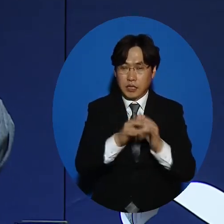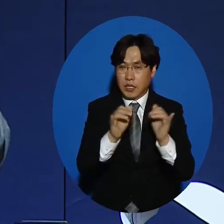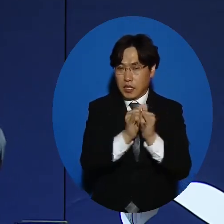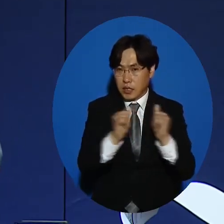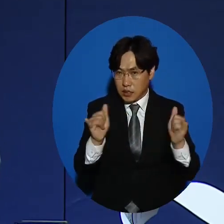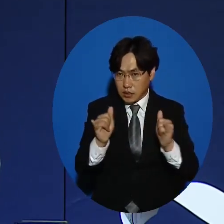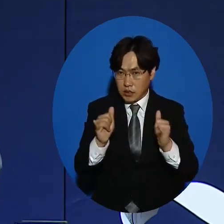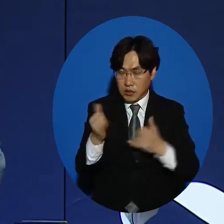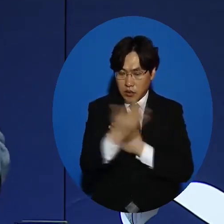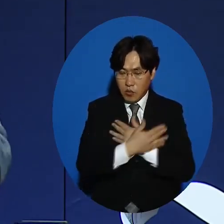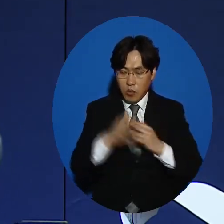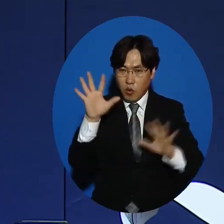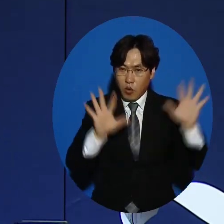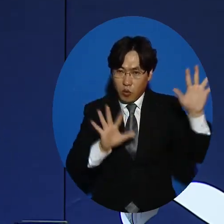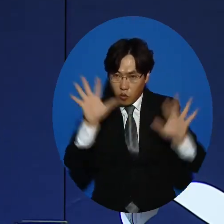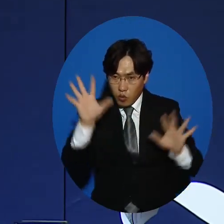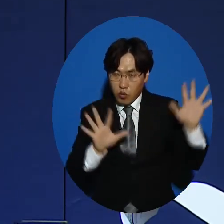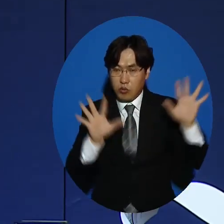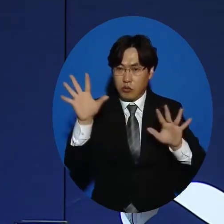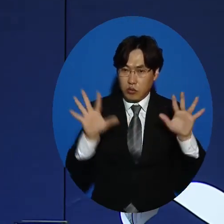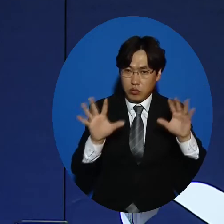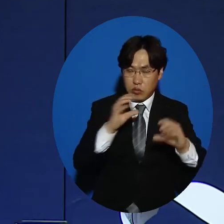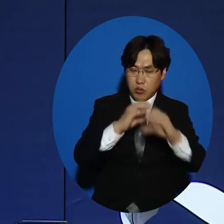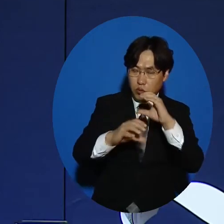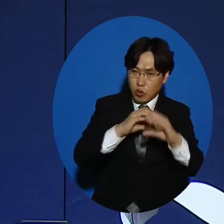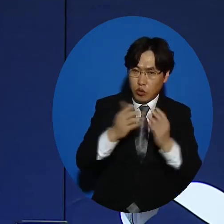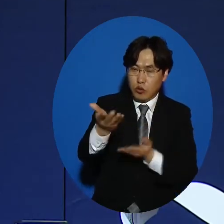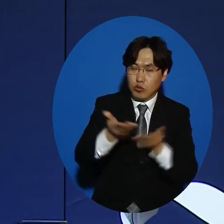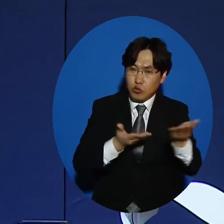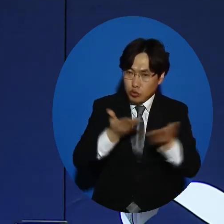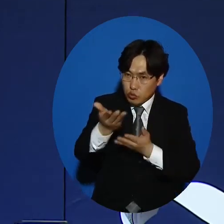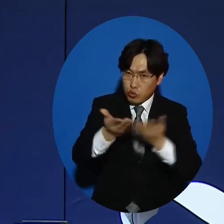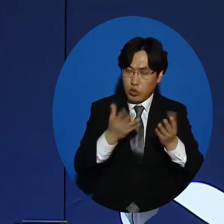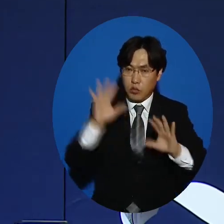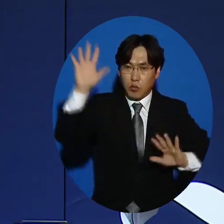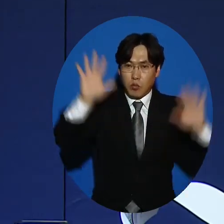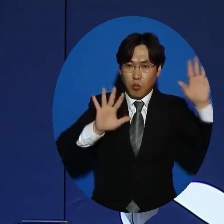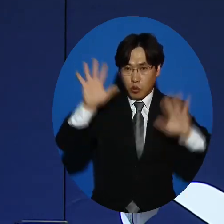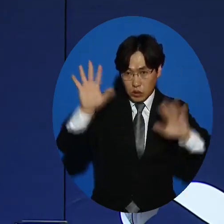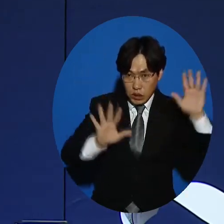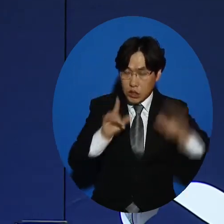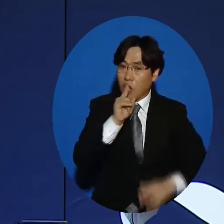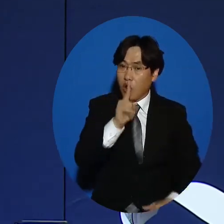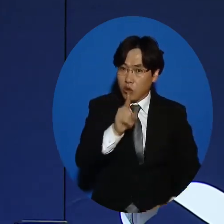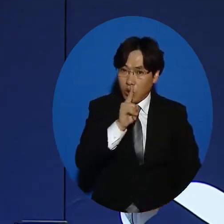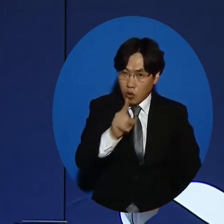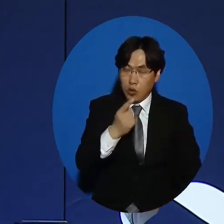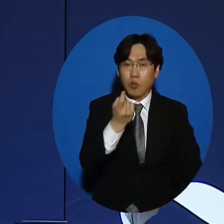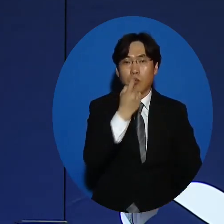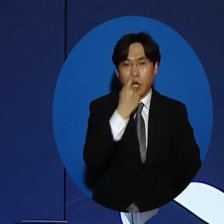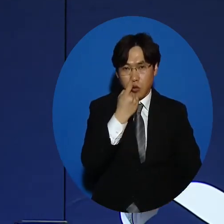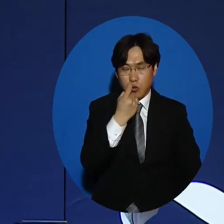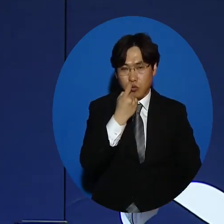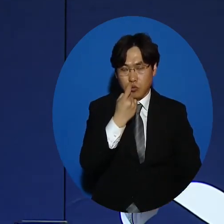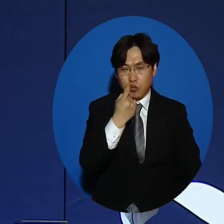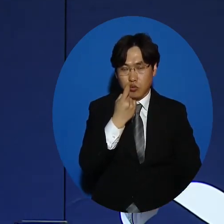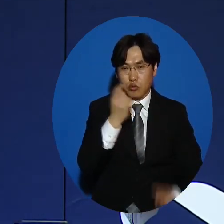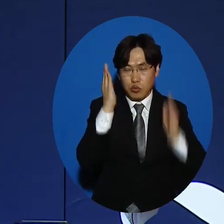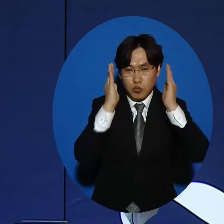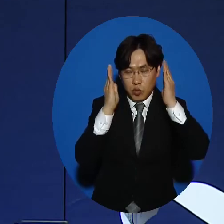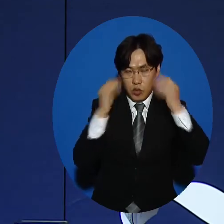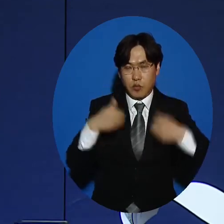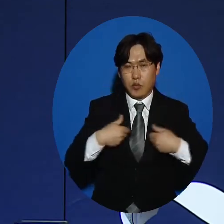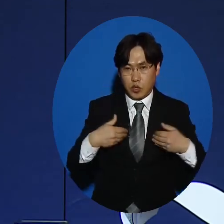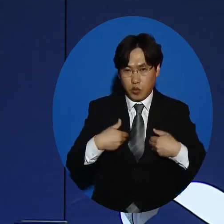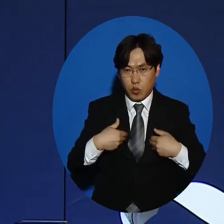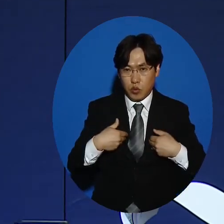또 몸짓으로 의사소통을 주고받을 수 있는 몸짓 언어도 또 배우고 익힐 필요가 있어요. 그런